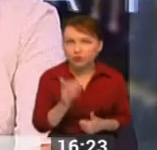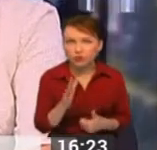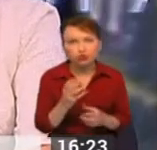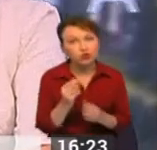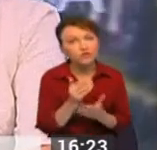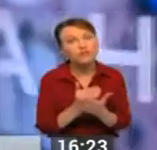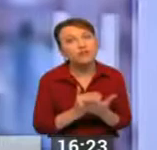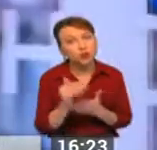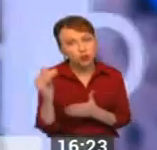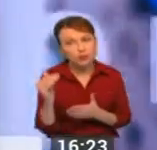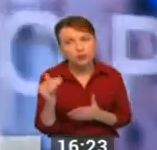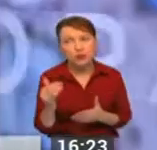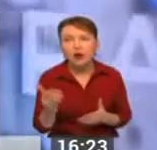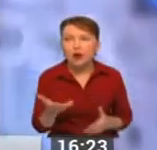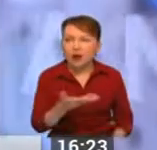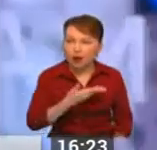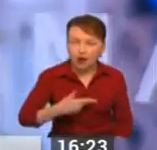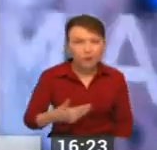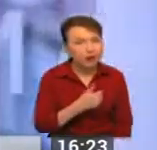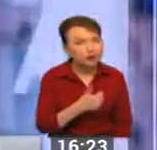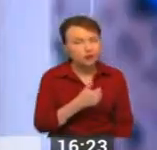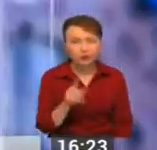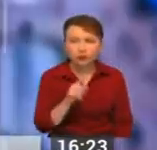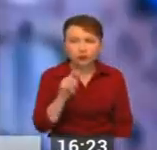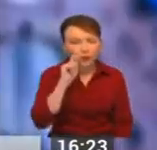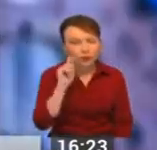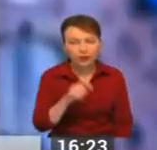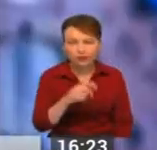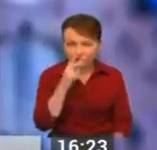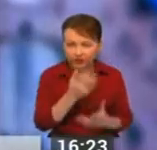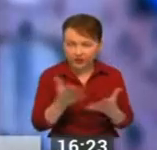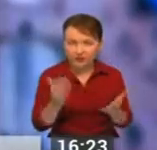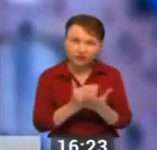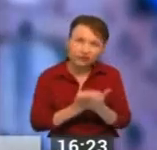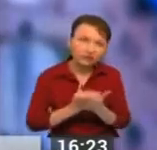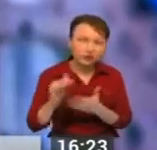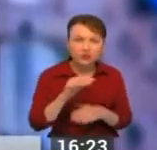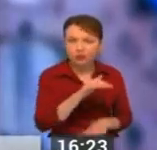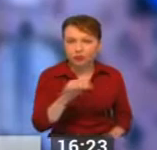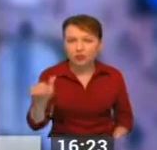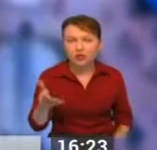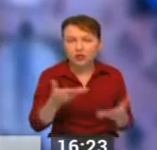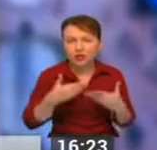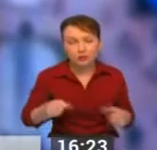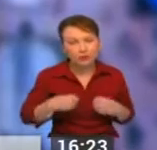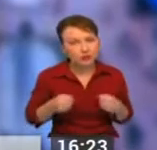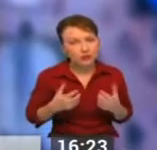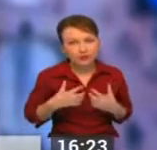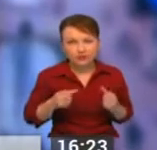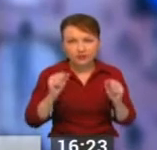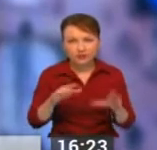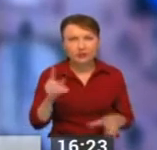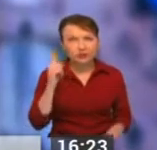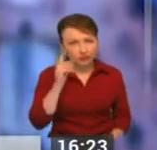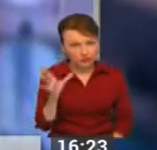вище. А мы хотим, чтобы Украина выглядела на самом высочайшем уровне. И мы приложим максимум усилий. Я думаю, что мы с